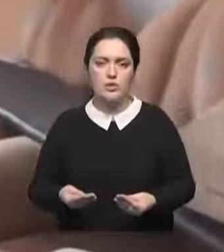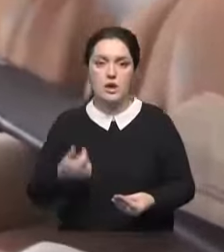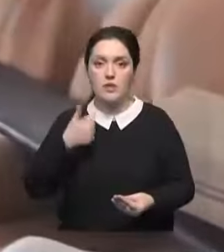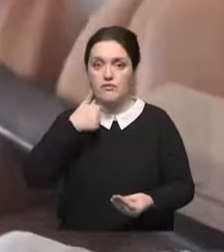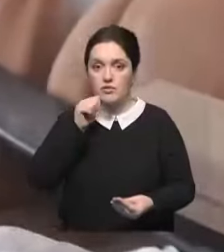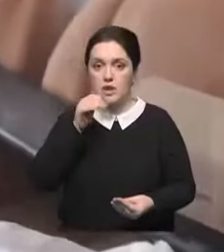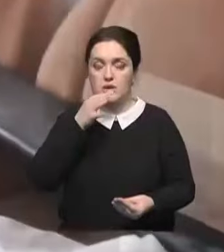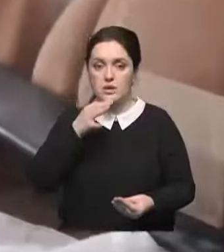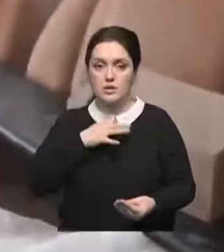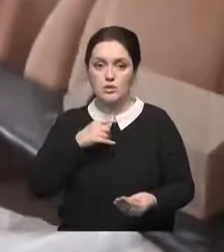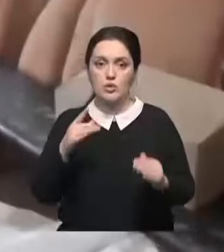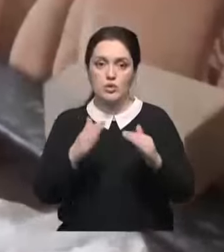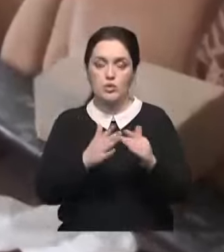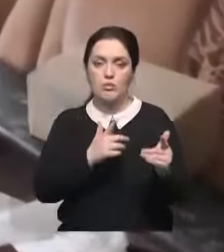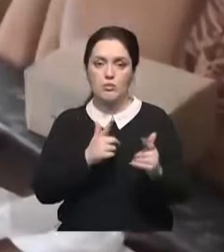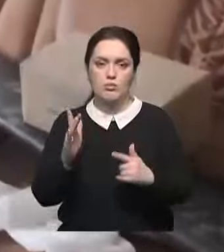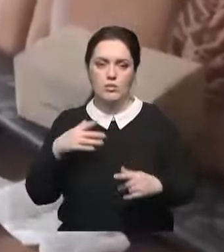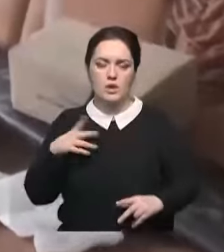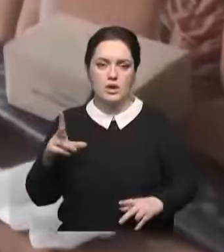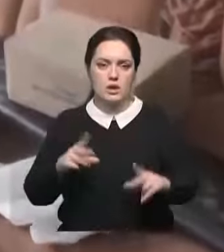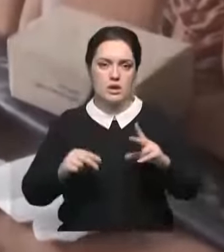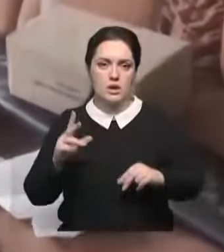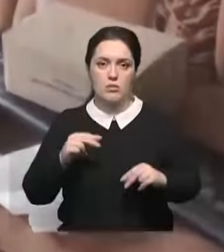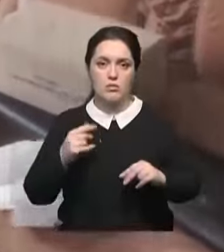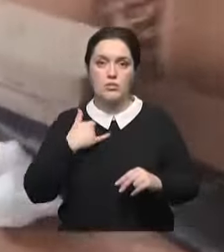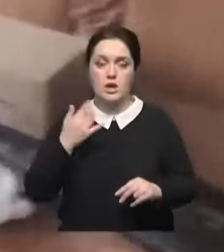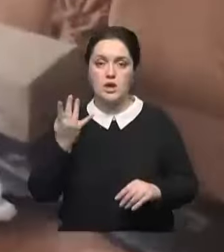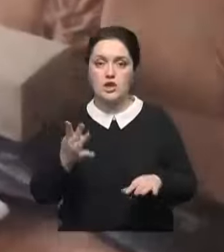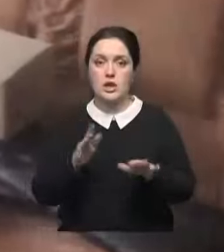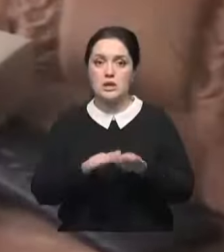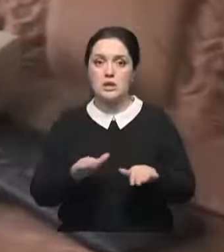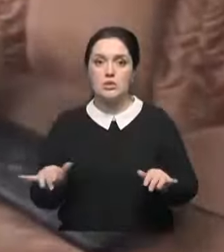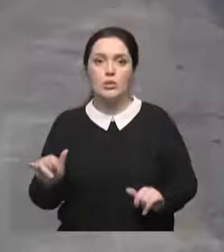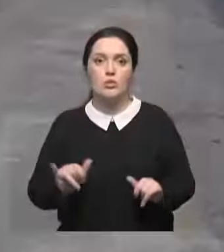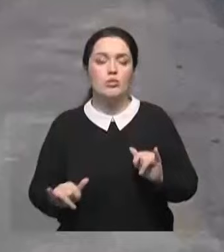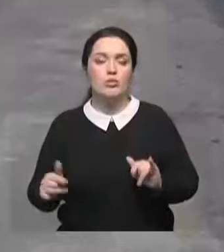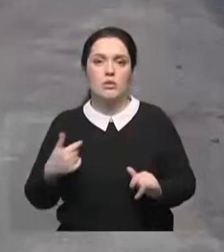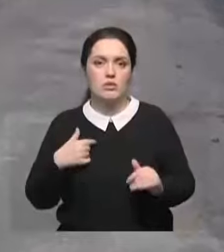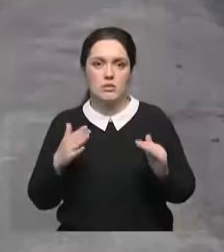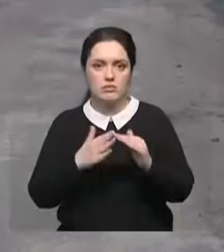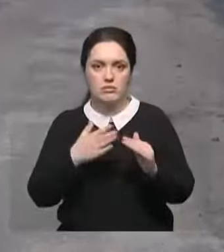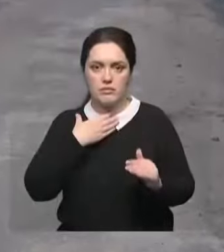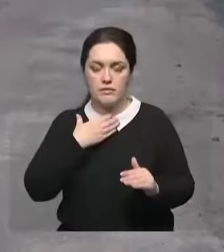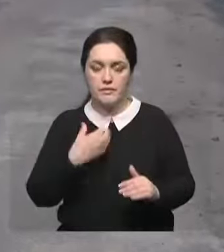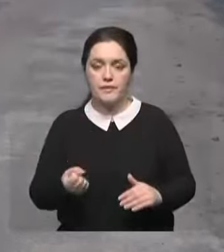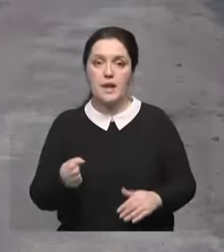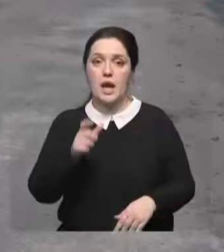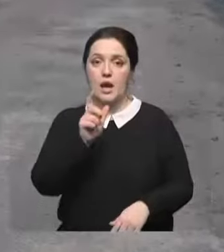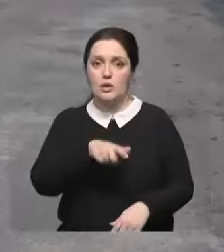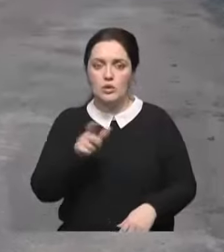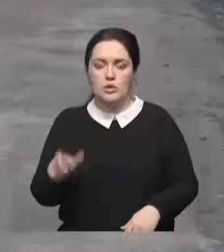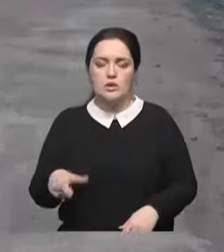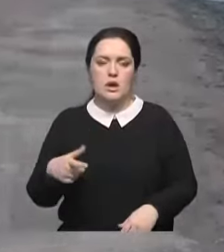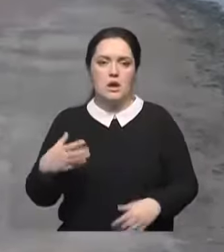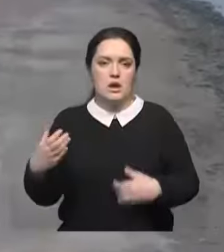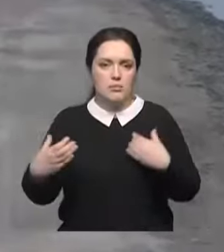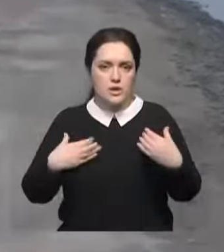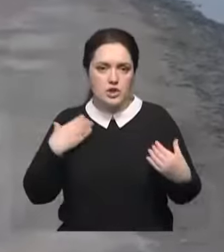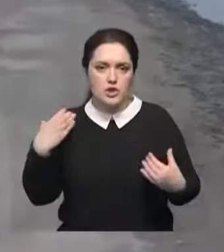сказали, что дом построят. Очень на это надеемся. У меня 4 детей, идти нам больше некуда. Местные жители, конечно, сильно переживали,